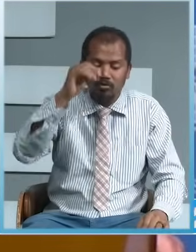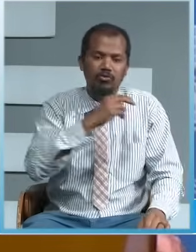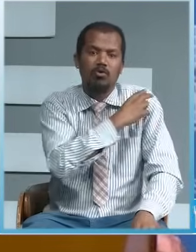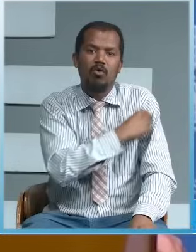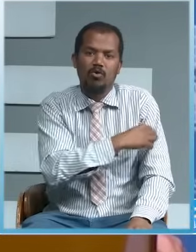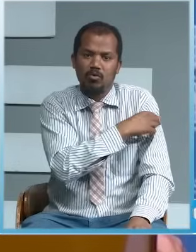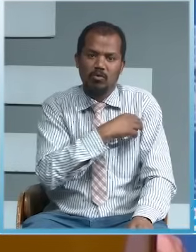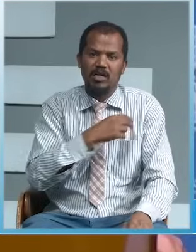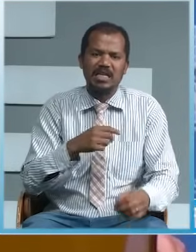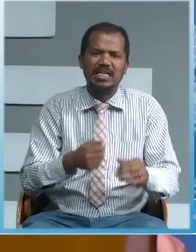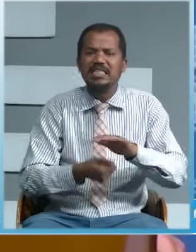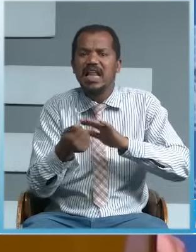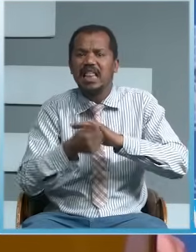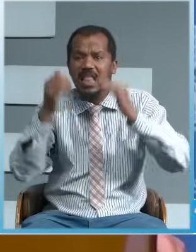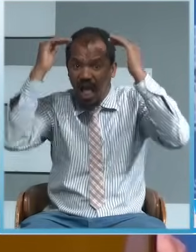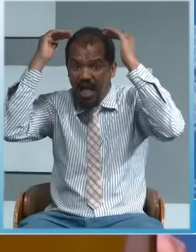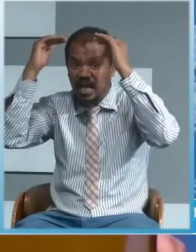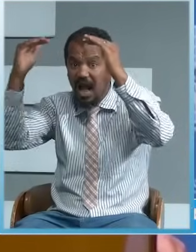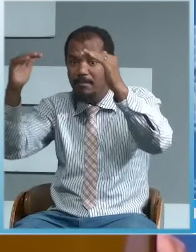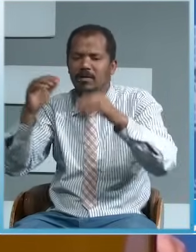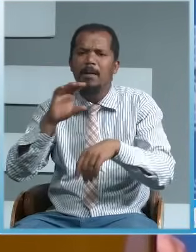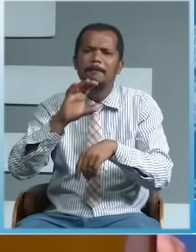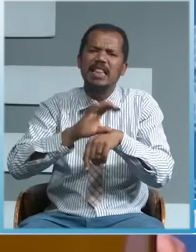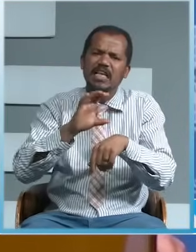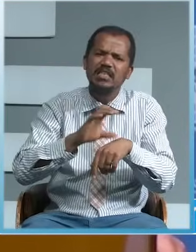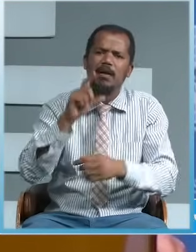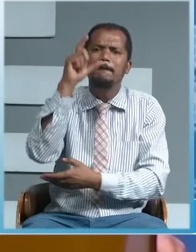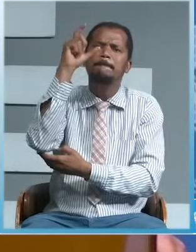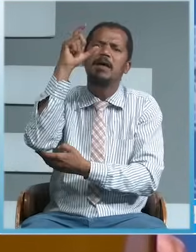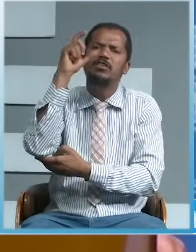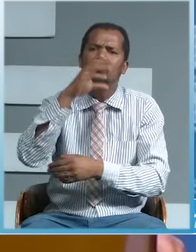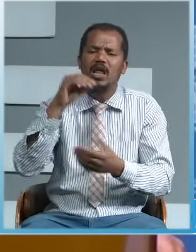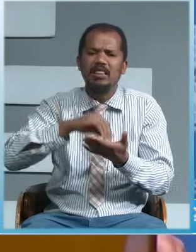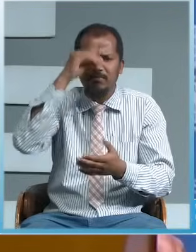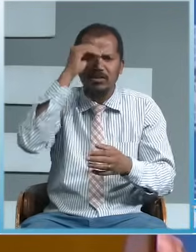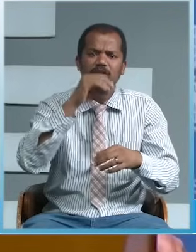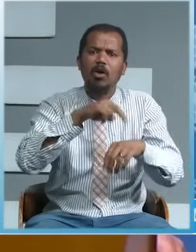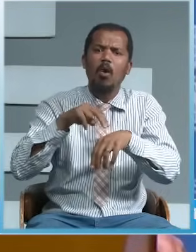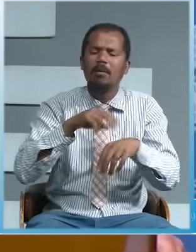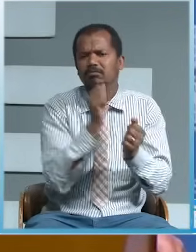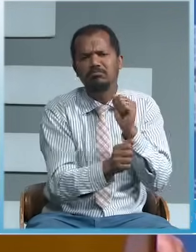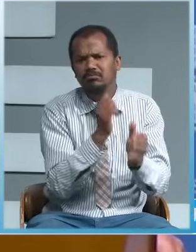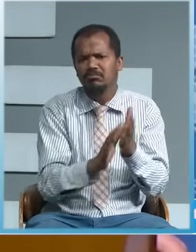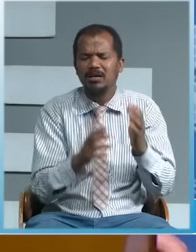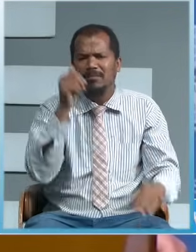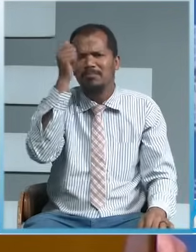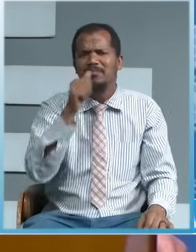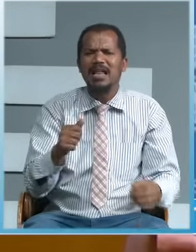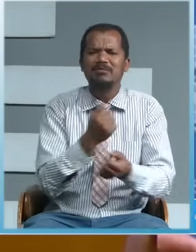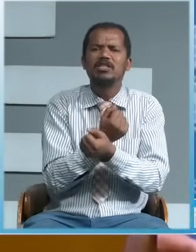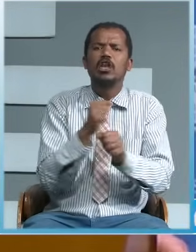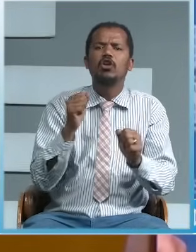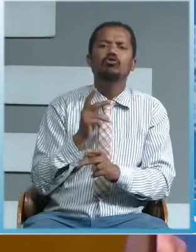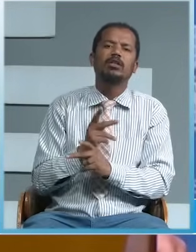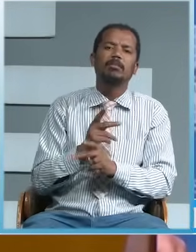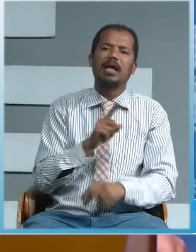ሰዎች፣ ሆስፒታሎች፣ የስደተኛ ካምፖች፣ ቤተ ክርስቲያናት፣ መስጅዶችና የትምህርት ተቋማት እየወደሙ ናቸው። ማንም